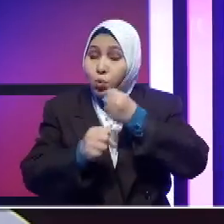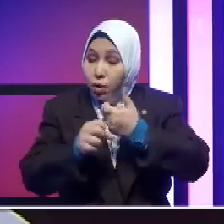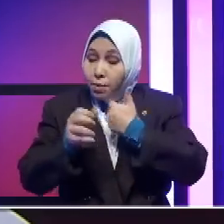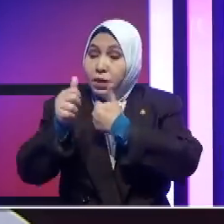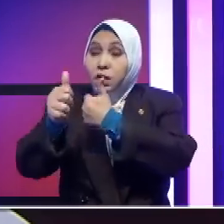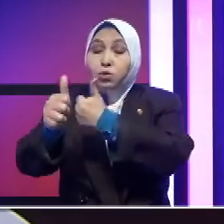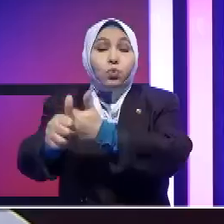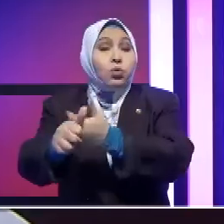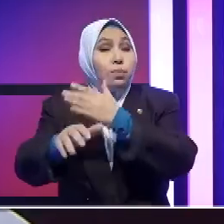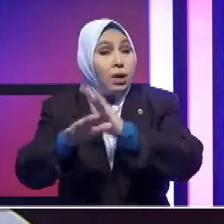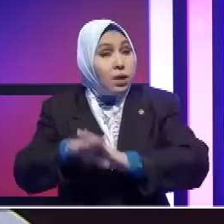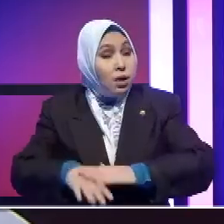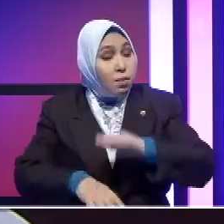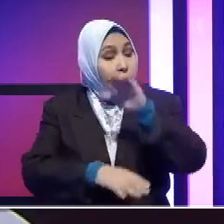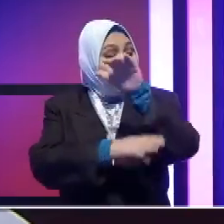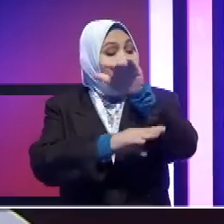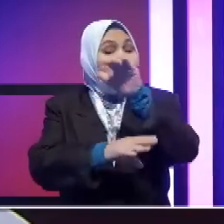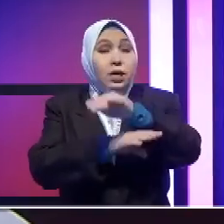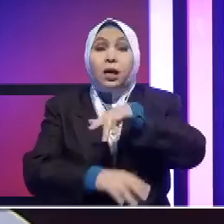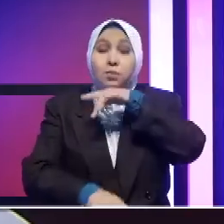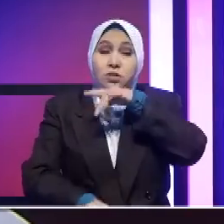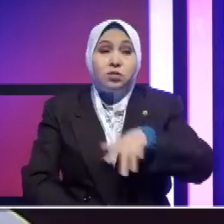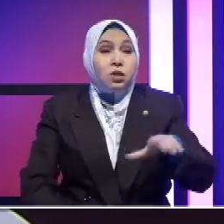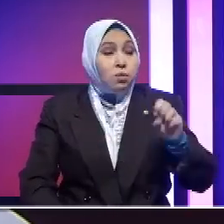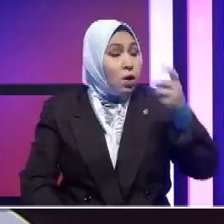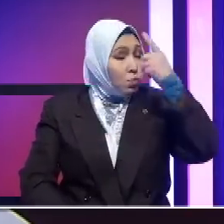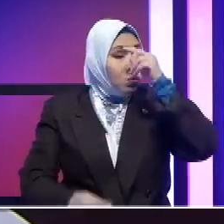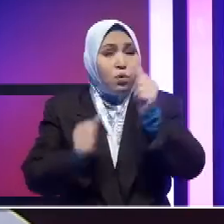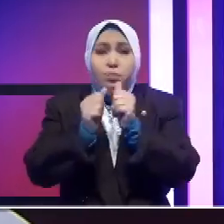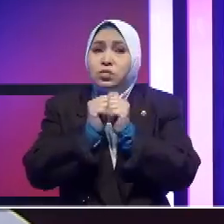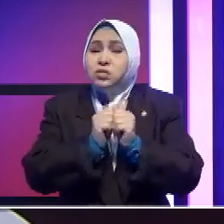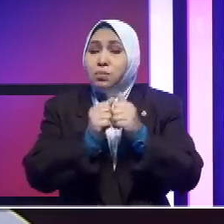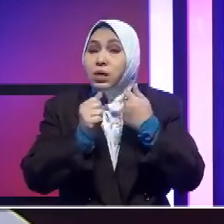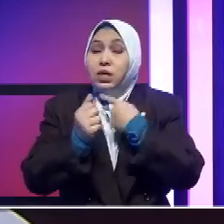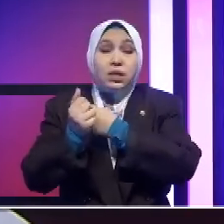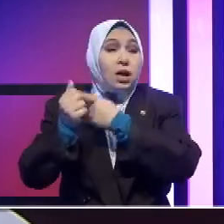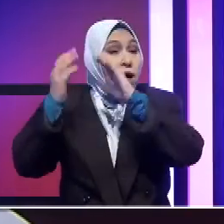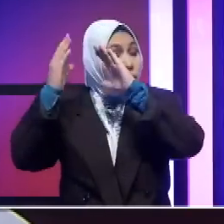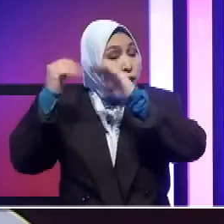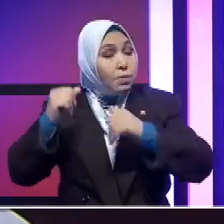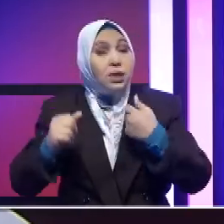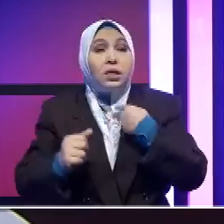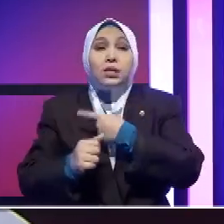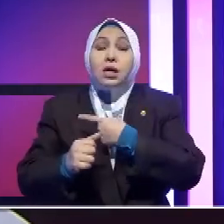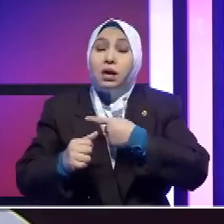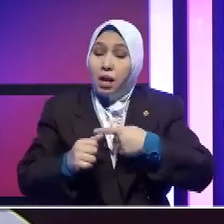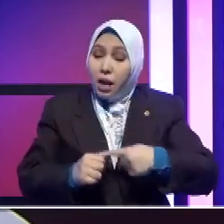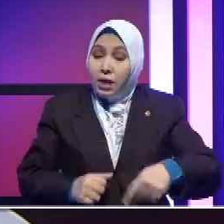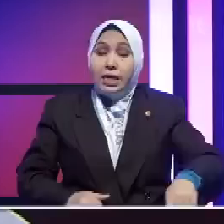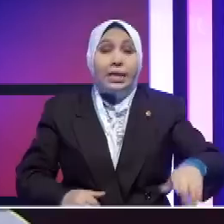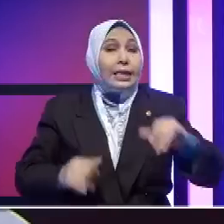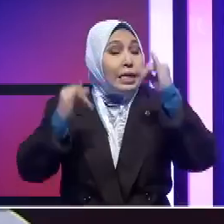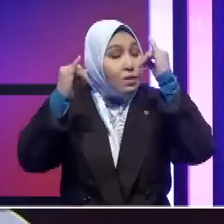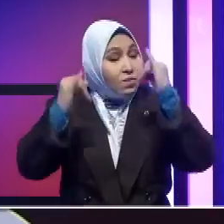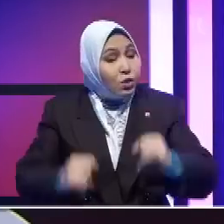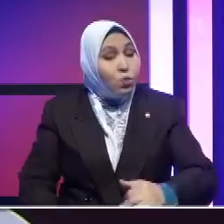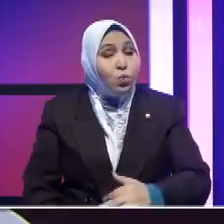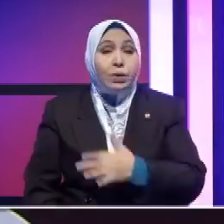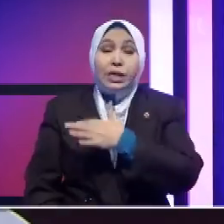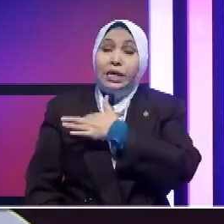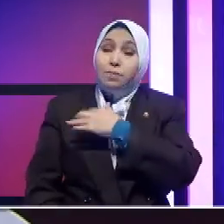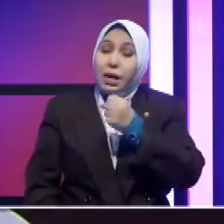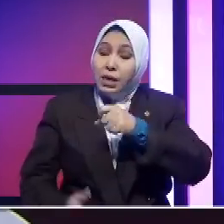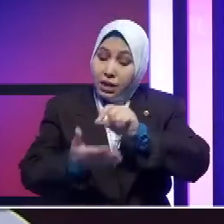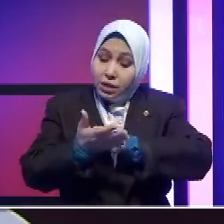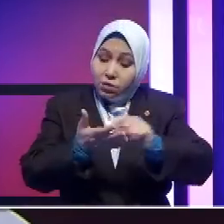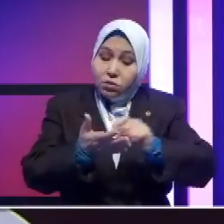menuruti kepada perjuangan Nabi sallallahu alaihi wasallam. Untuk sama-sama kita harapkan kitalah individu beriman yang dicatat di sisi Allah